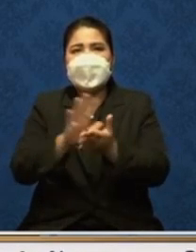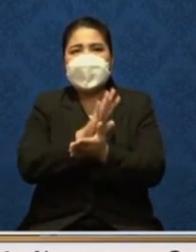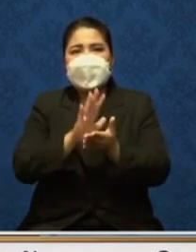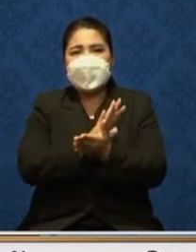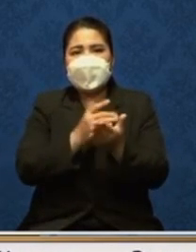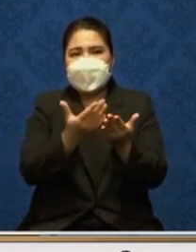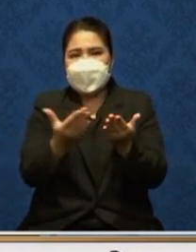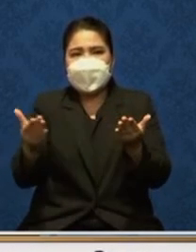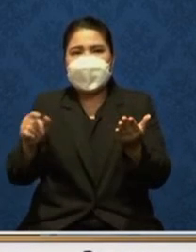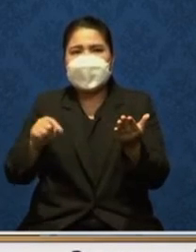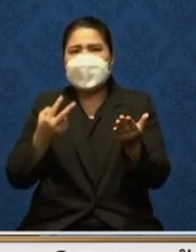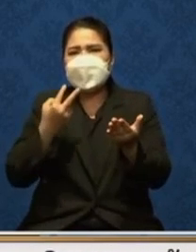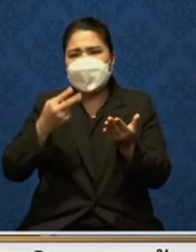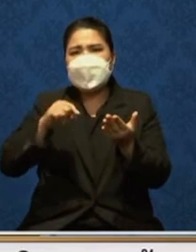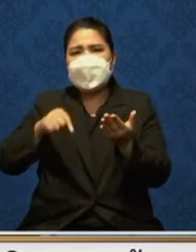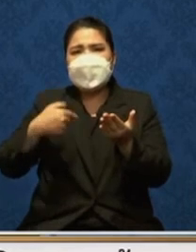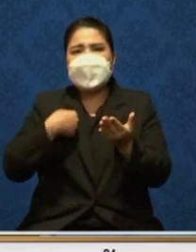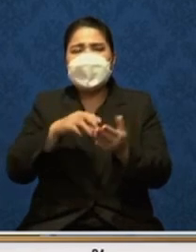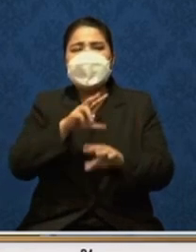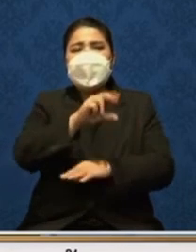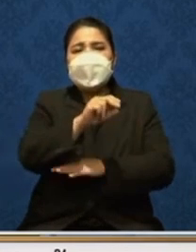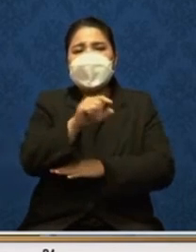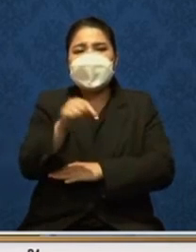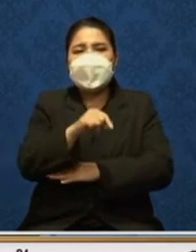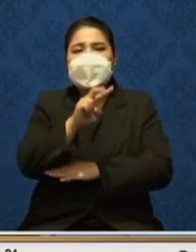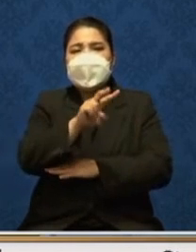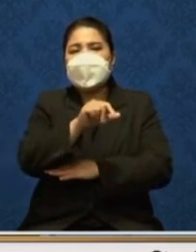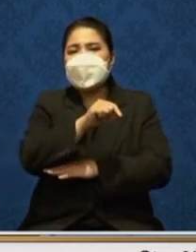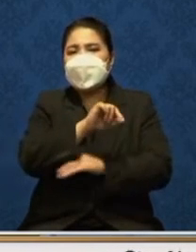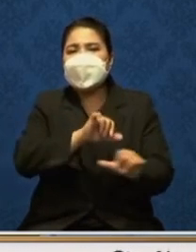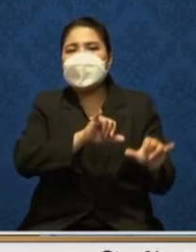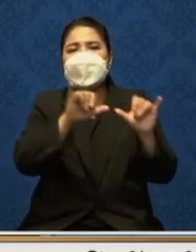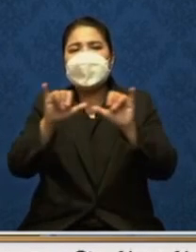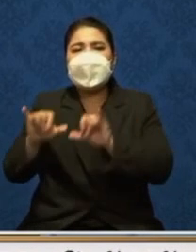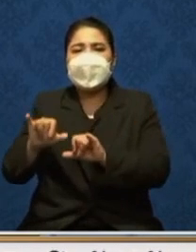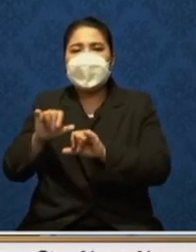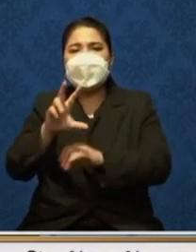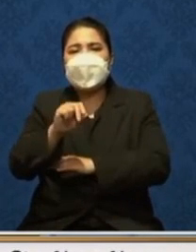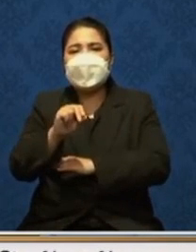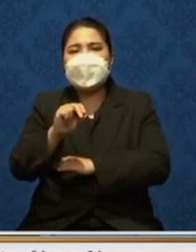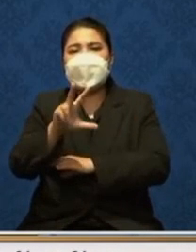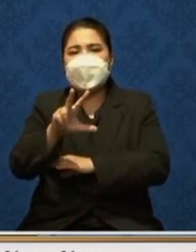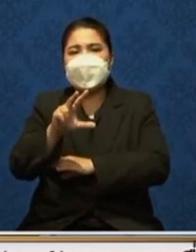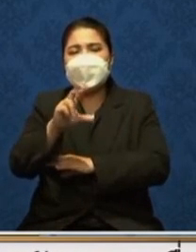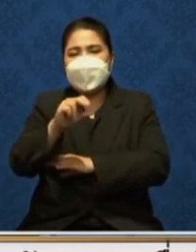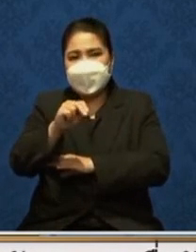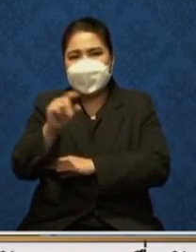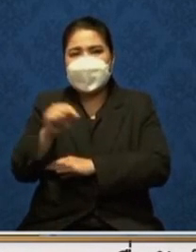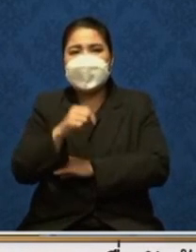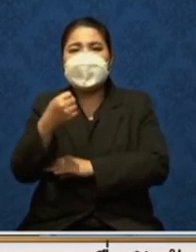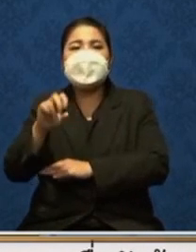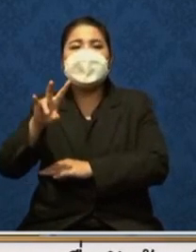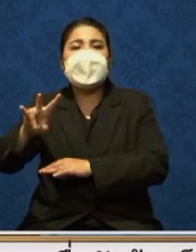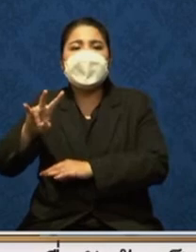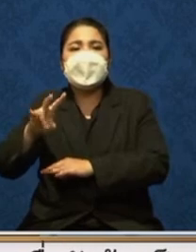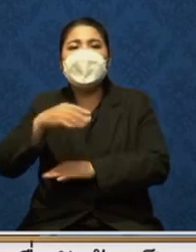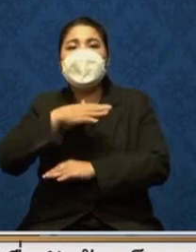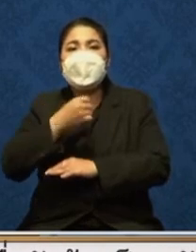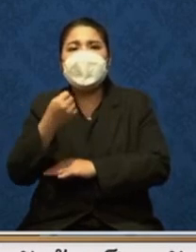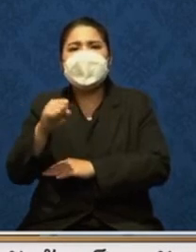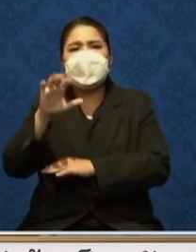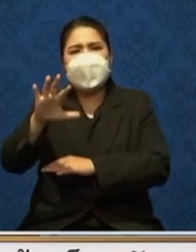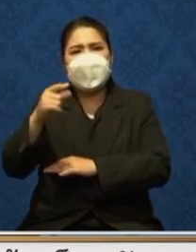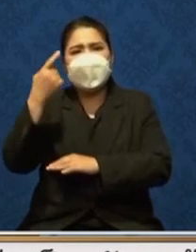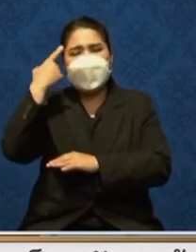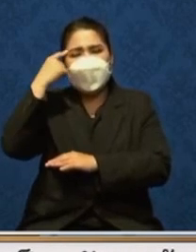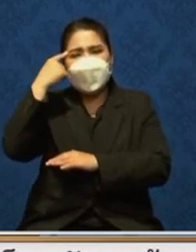ย้ายจาก 30 ทั 2 หมู่ 15ี่เปบ้านของห้านย้ายเปน 30 ทั 17 หมู่ 15 ครันดูที่อยู่ ผมไมรู้ อมพ